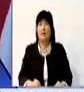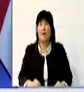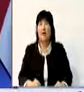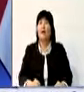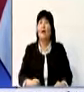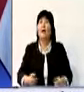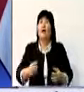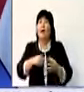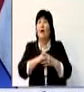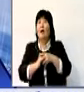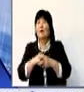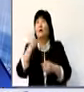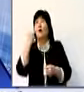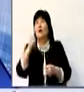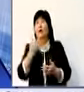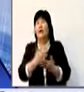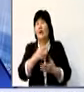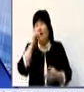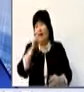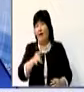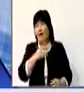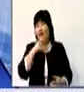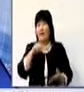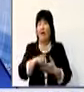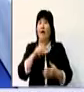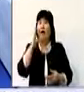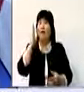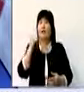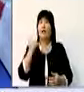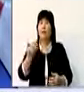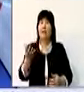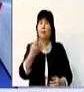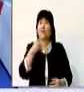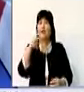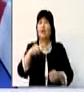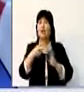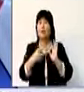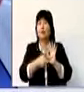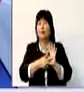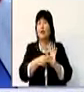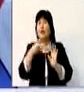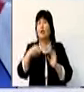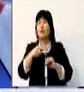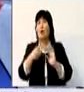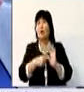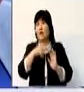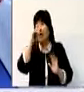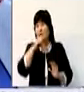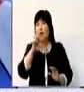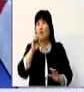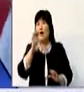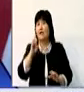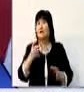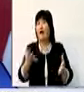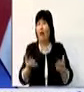белдесу әдісімен жеңіске жетті. Қазақстан барысында Алла қаласа енді біз 2017-2017 жылы Қазақстан барысын